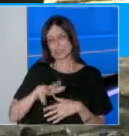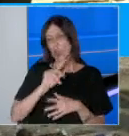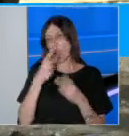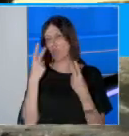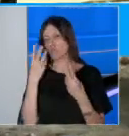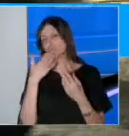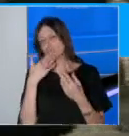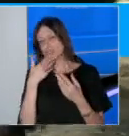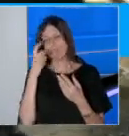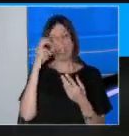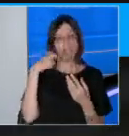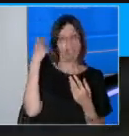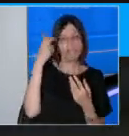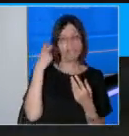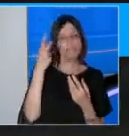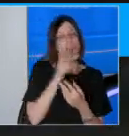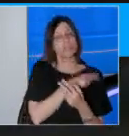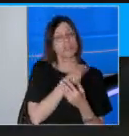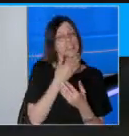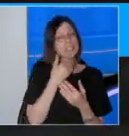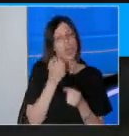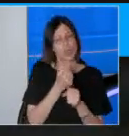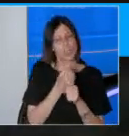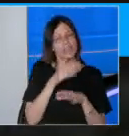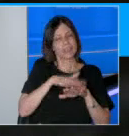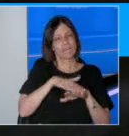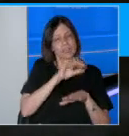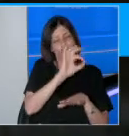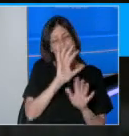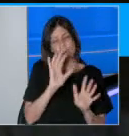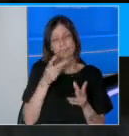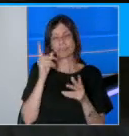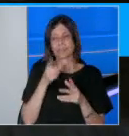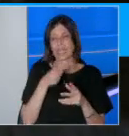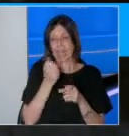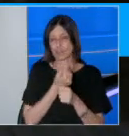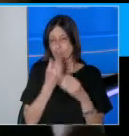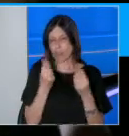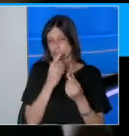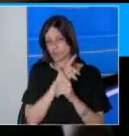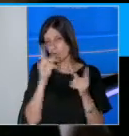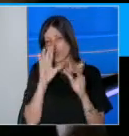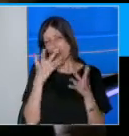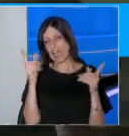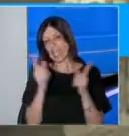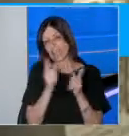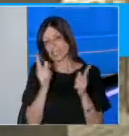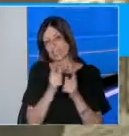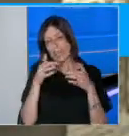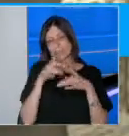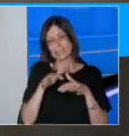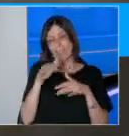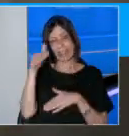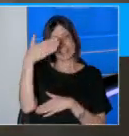אם הוא יהודי או ערבי, ומשטרת ישראל עושה את תפקידה. כן, וצריך לעשות משהו שונה השנה, אולי לקצר את מצד הדגלים, או אפילו לבטל